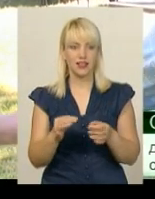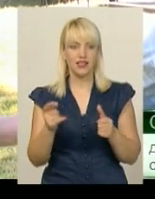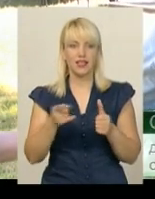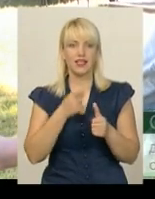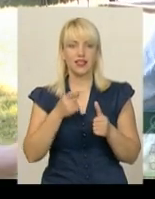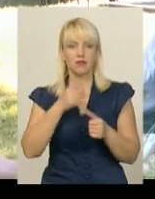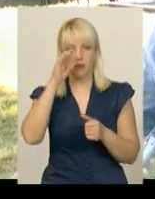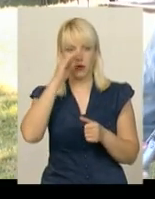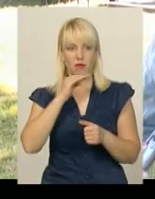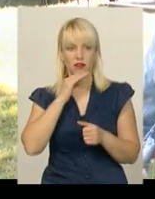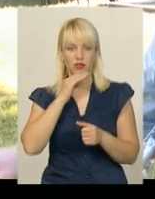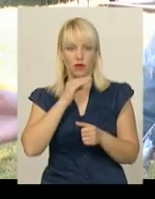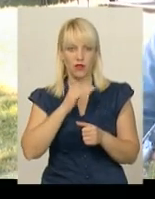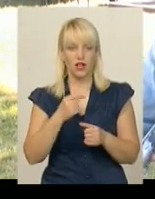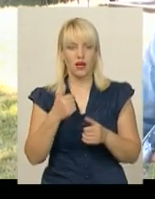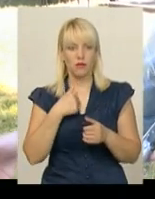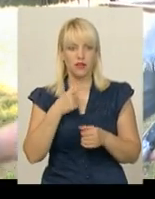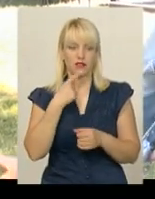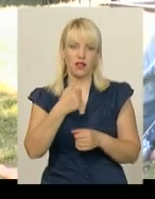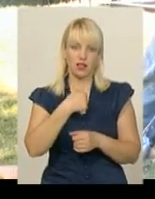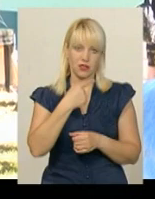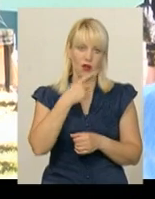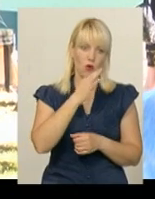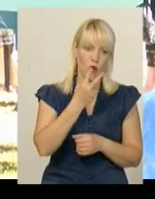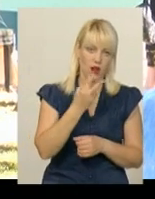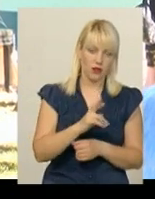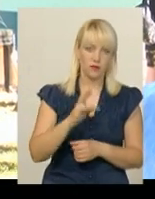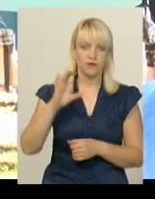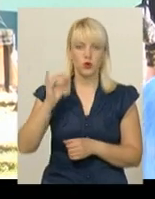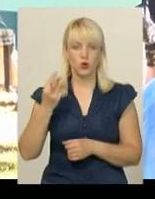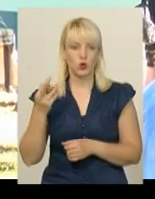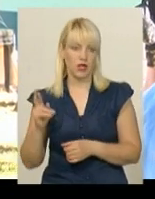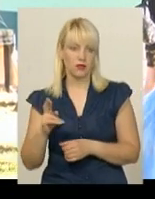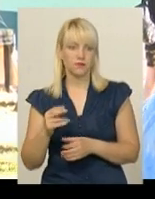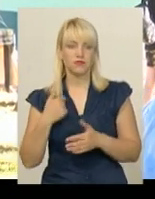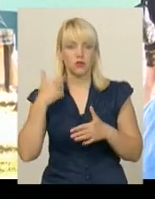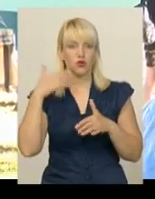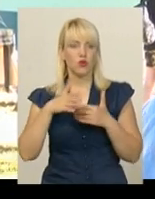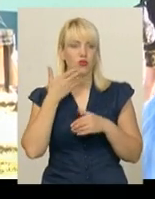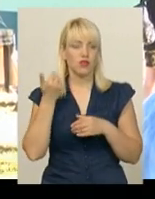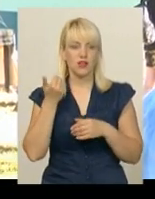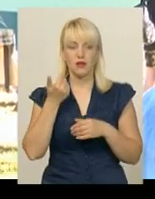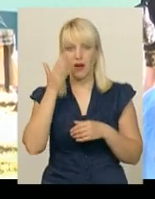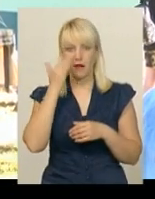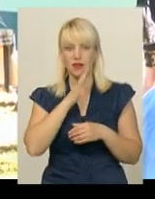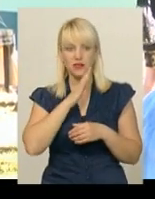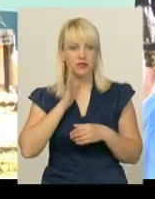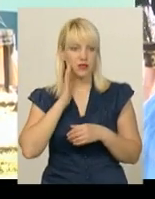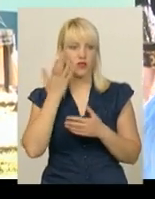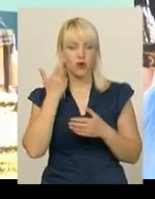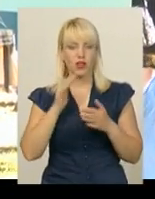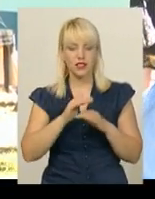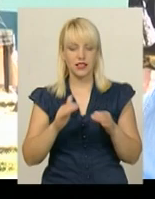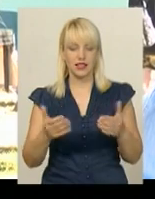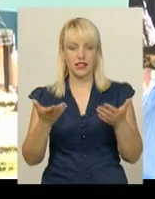по батькові. Да? Ми просто представилися їм Оля і Юля. Ми розуміли, що коли немає батьків, коли діти залишаються в цьому